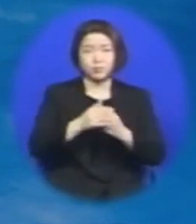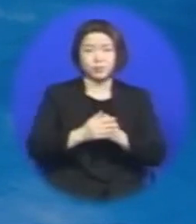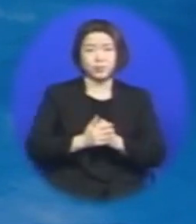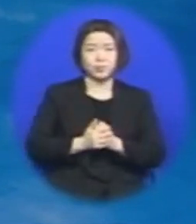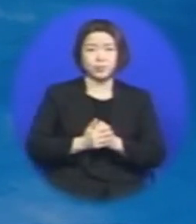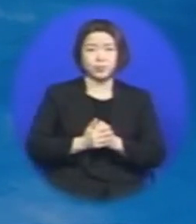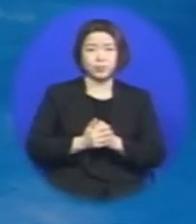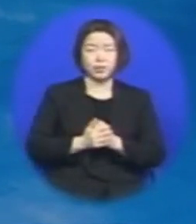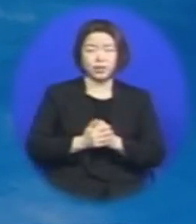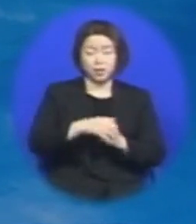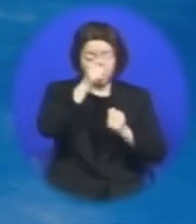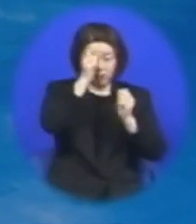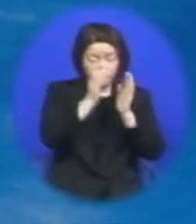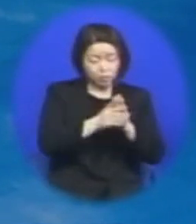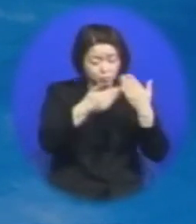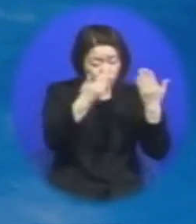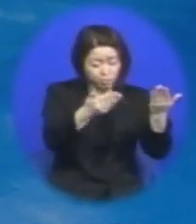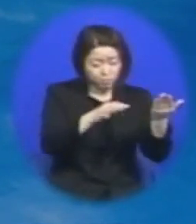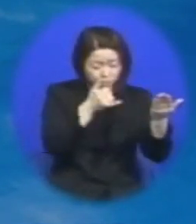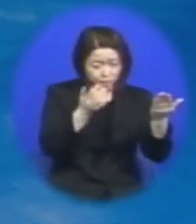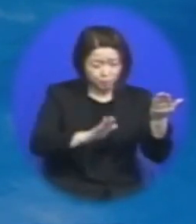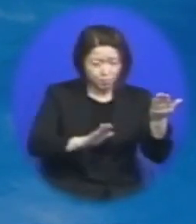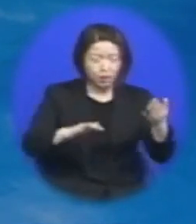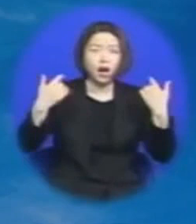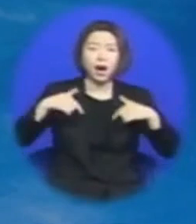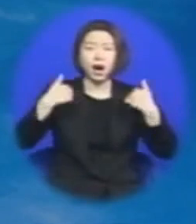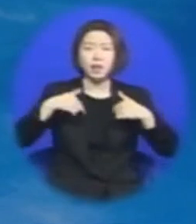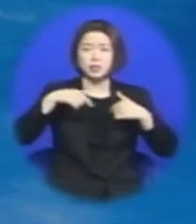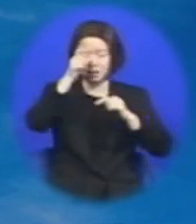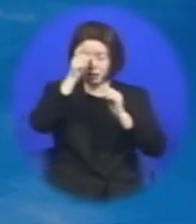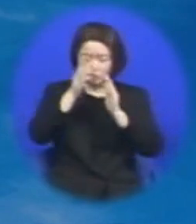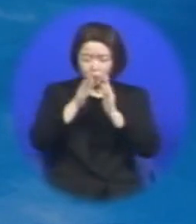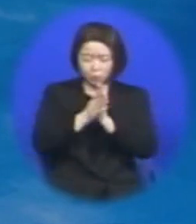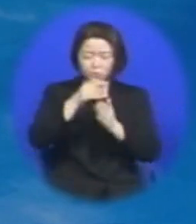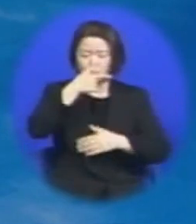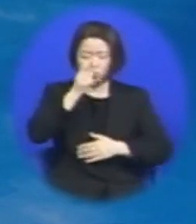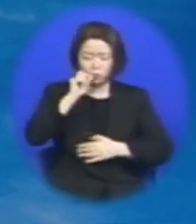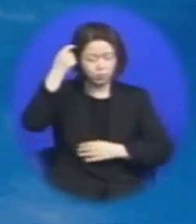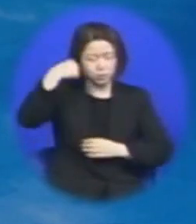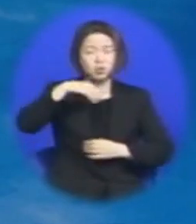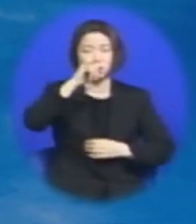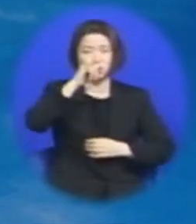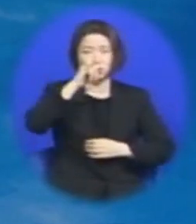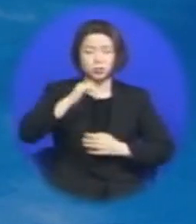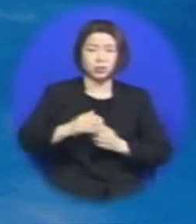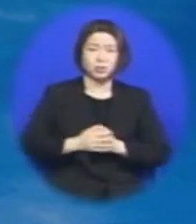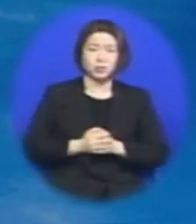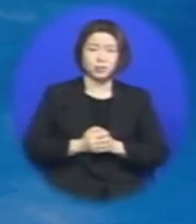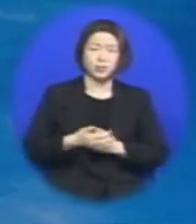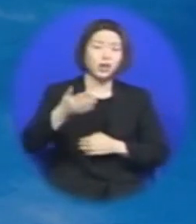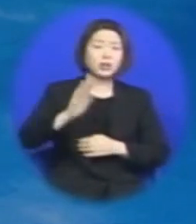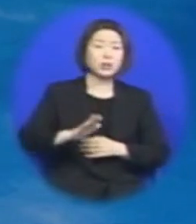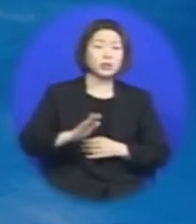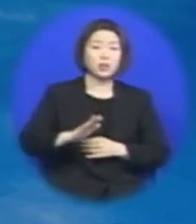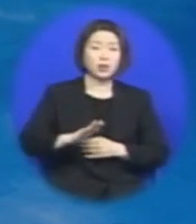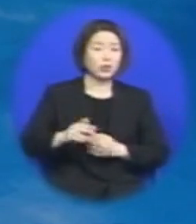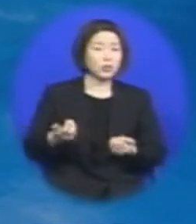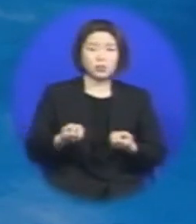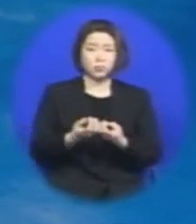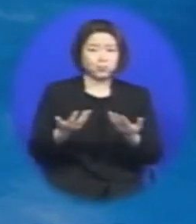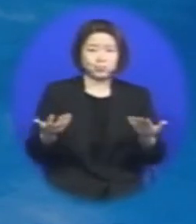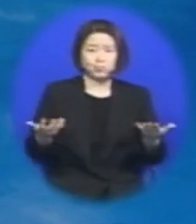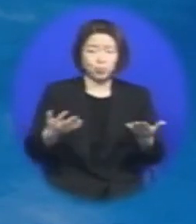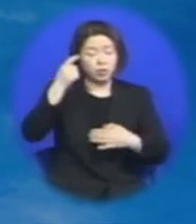많아요 기도는 했지만 항상 기도의 부족감을 느꼈어요 그러나 저는 어쩔 수 없는